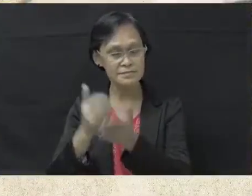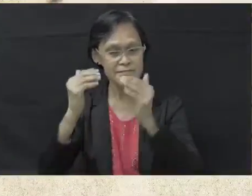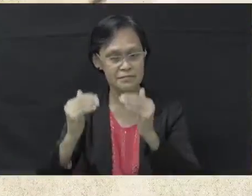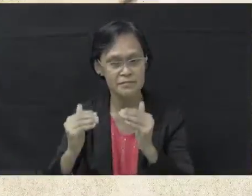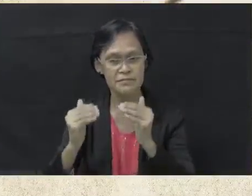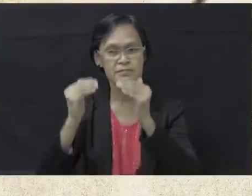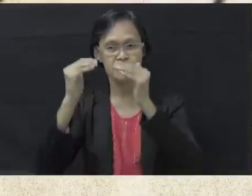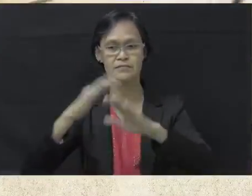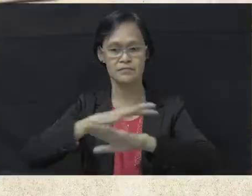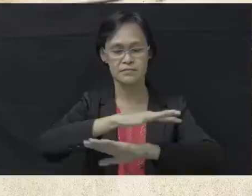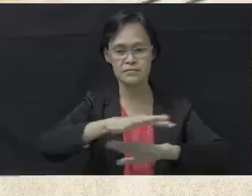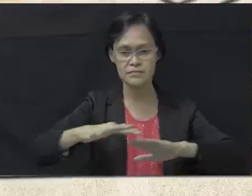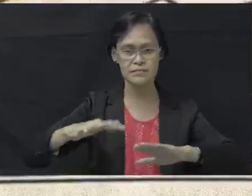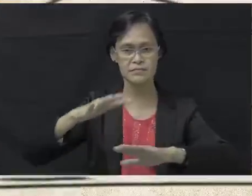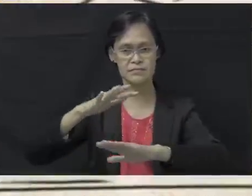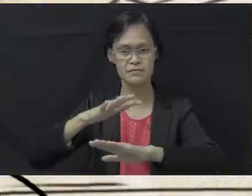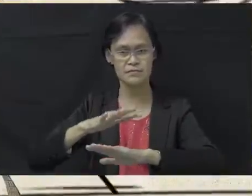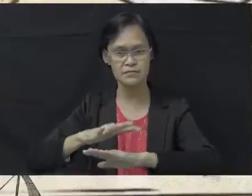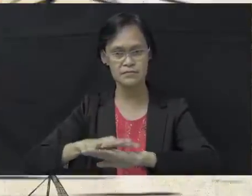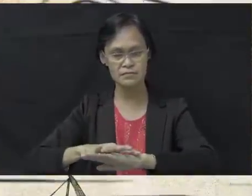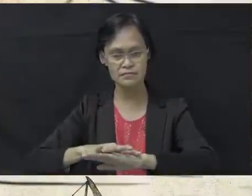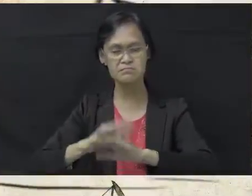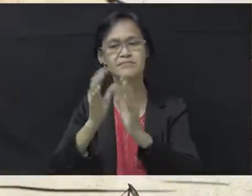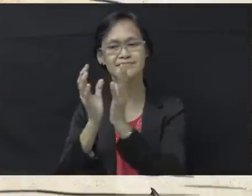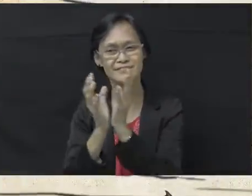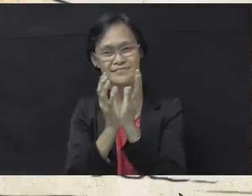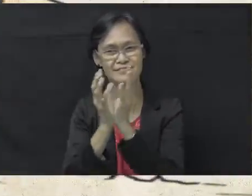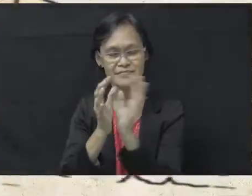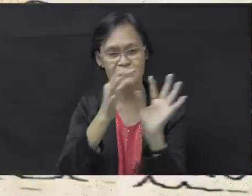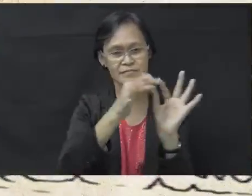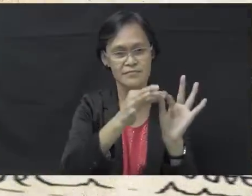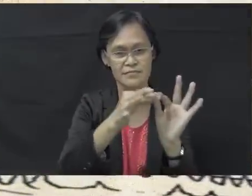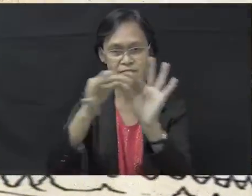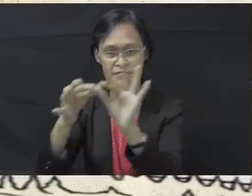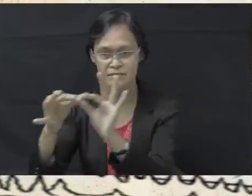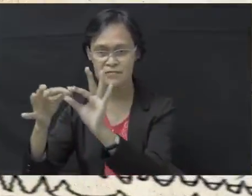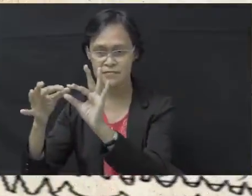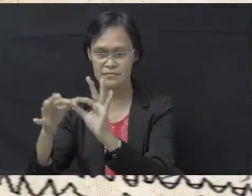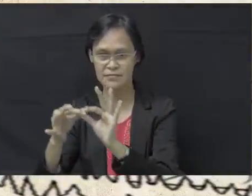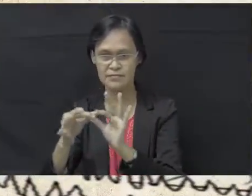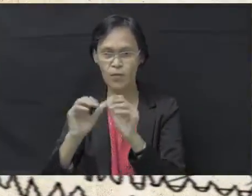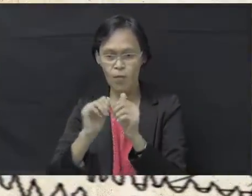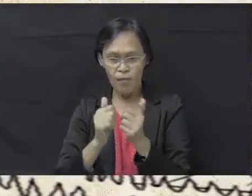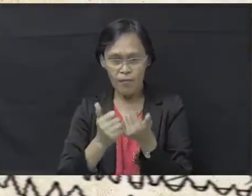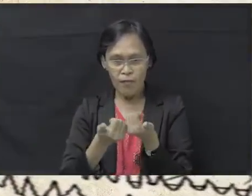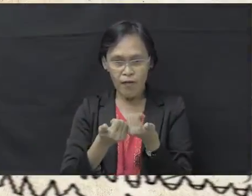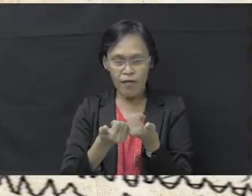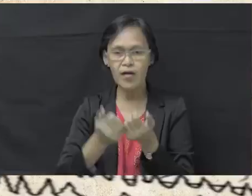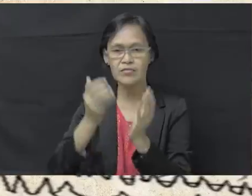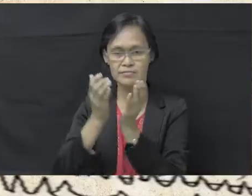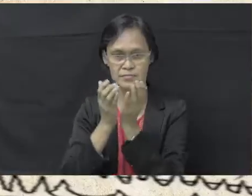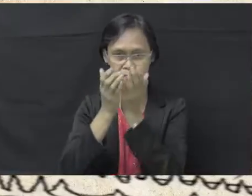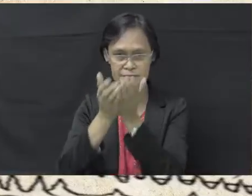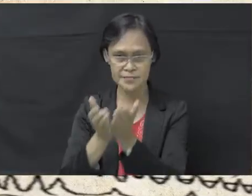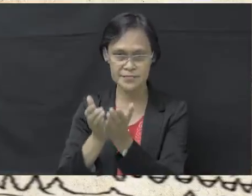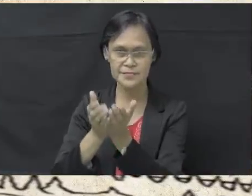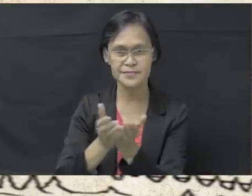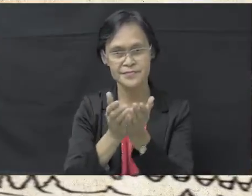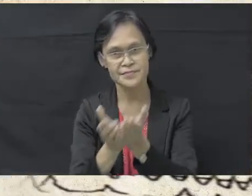Nakatulong ito sa pagbuo ng kabihasnan sa kapuluan at sa pag-uugnay ng mga pamayanan sa pamamagitan ng